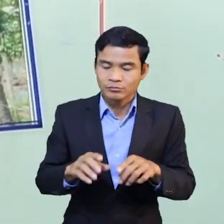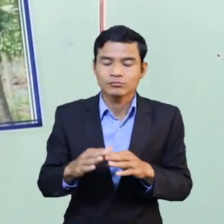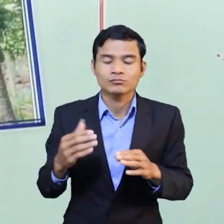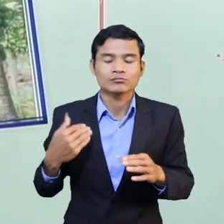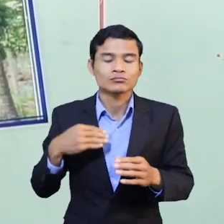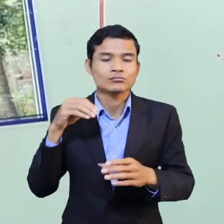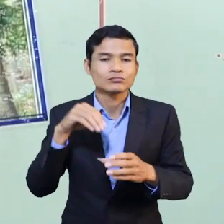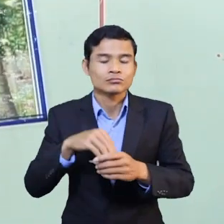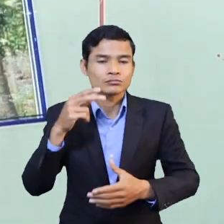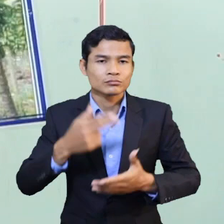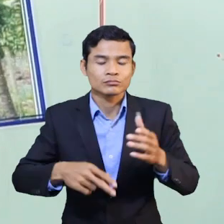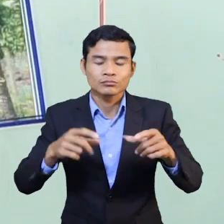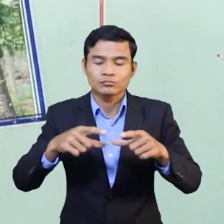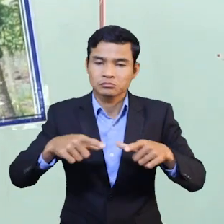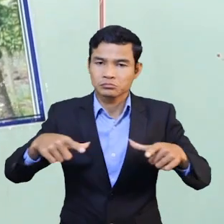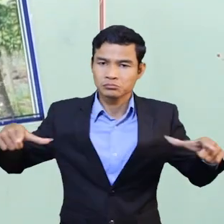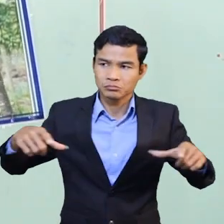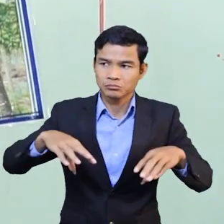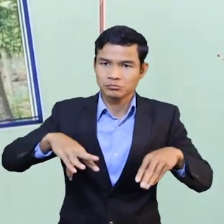ở vậy con